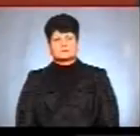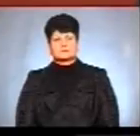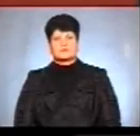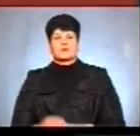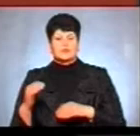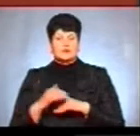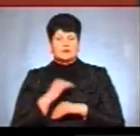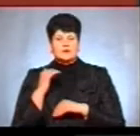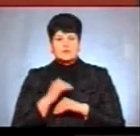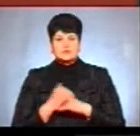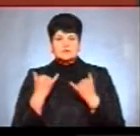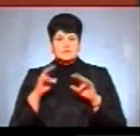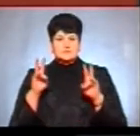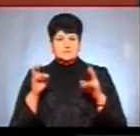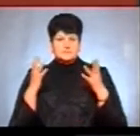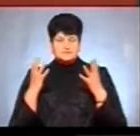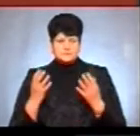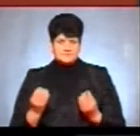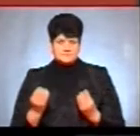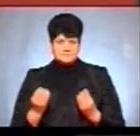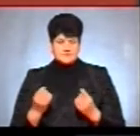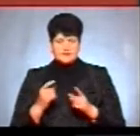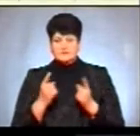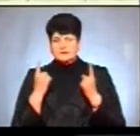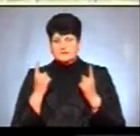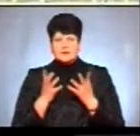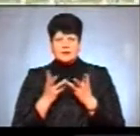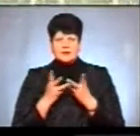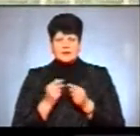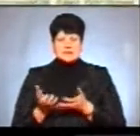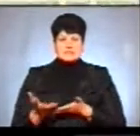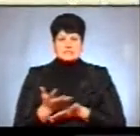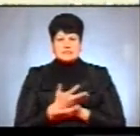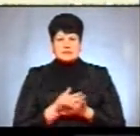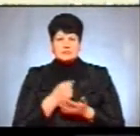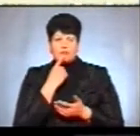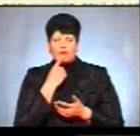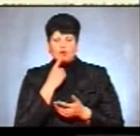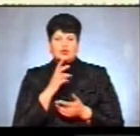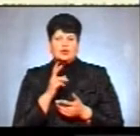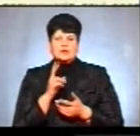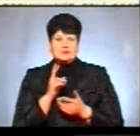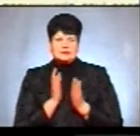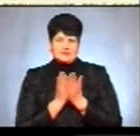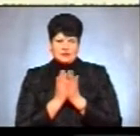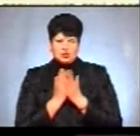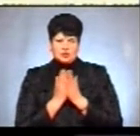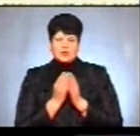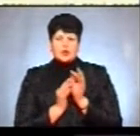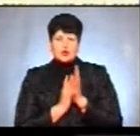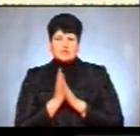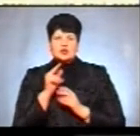Доброго вечора. В ефірі «Тема дня». Рекордну кількість зірваних червонокнижних рослин цибулі ведмежої, народна назва